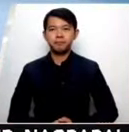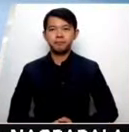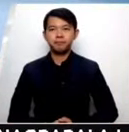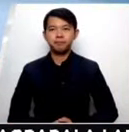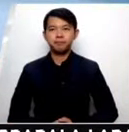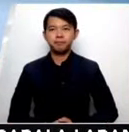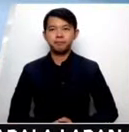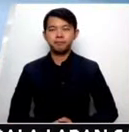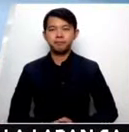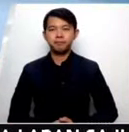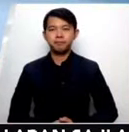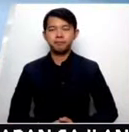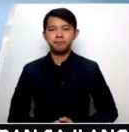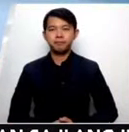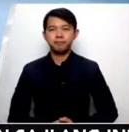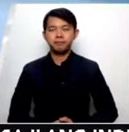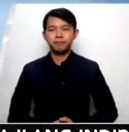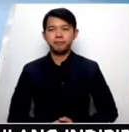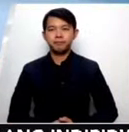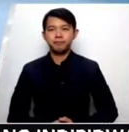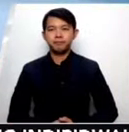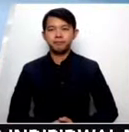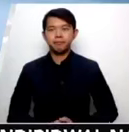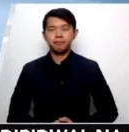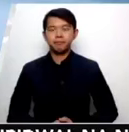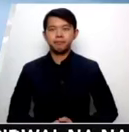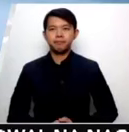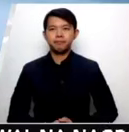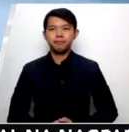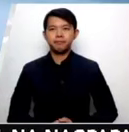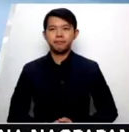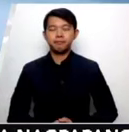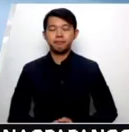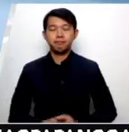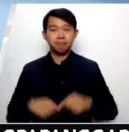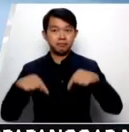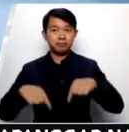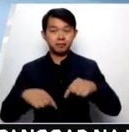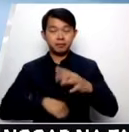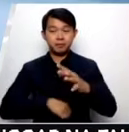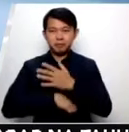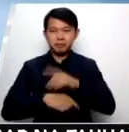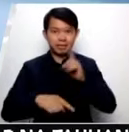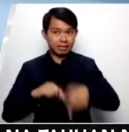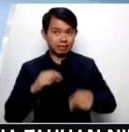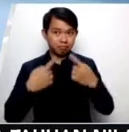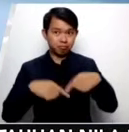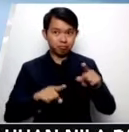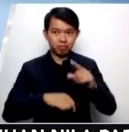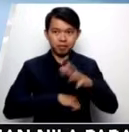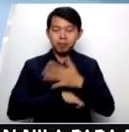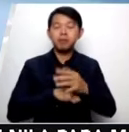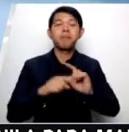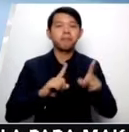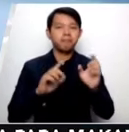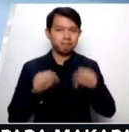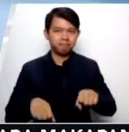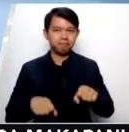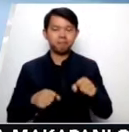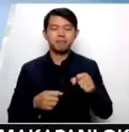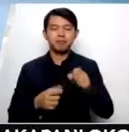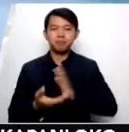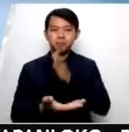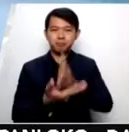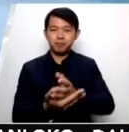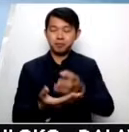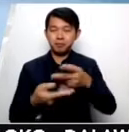irigon kung hindi pa Makapag beach dito sa Metro Manila May ilang green spaces o mapunong lugar na pwedeng papasyalan